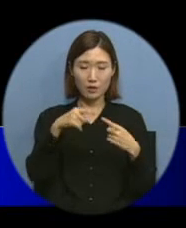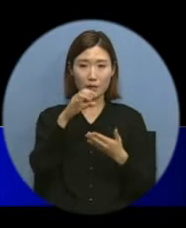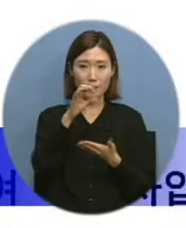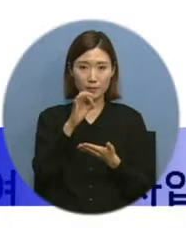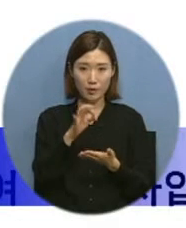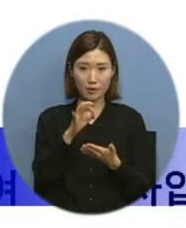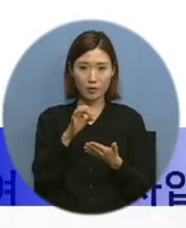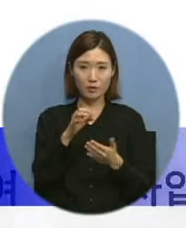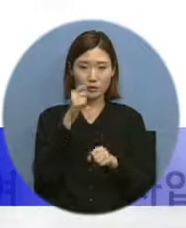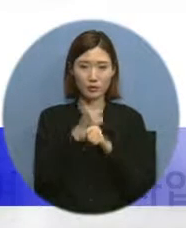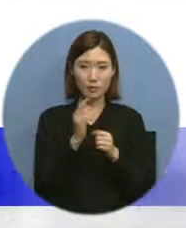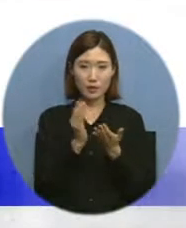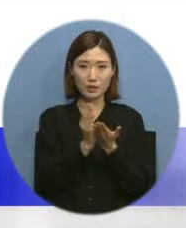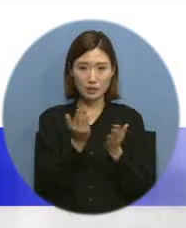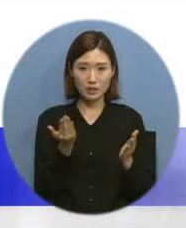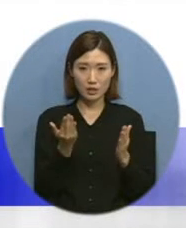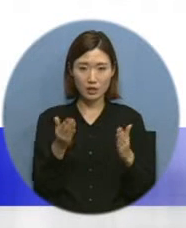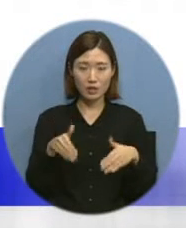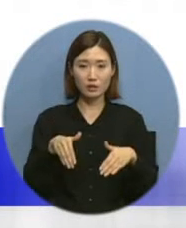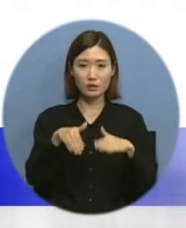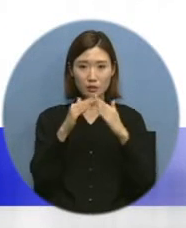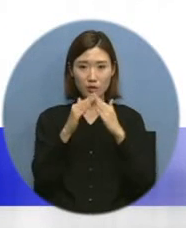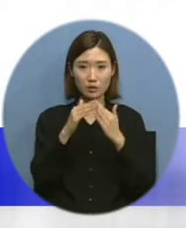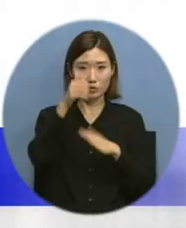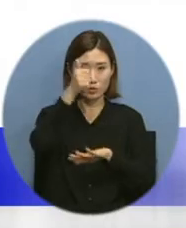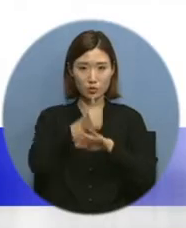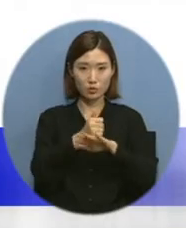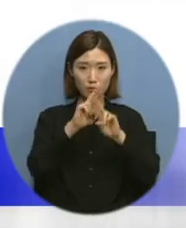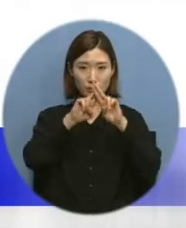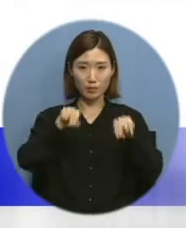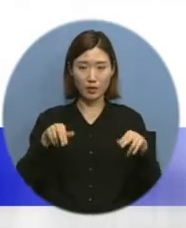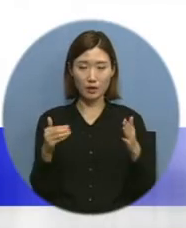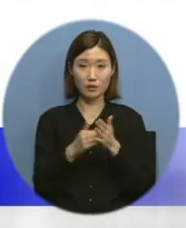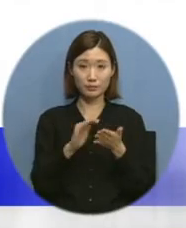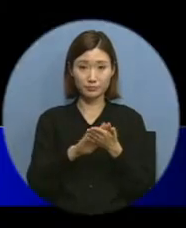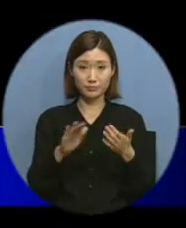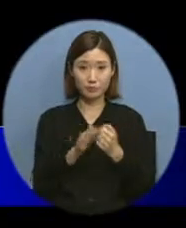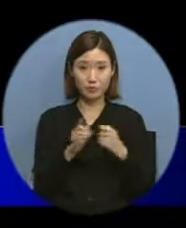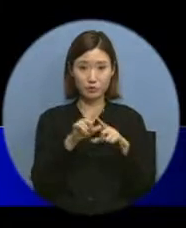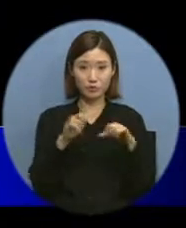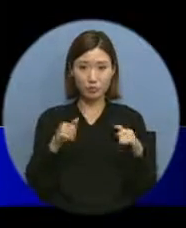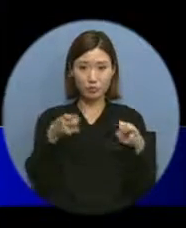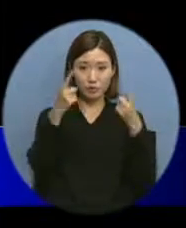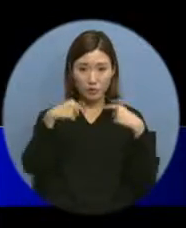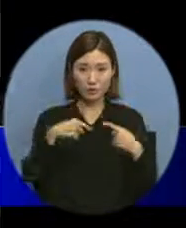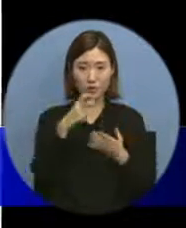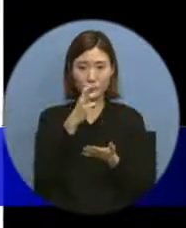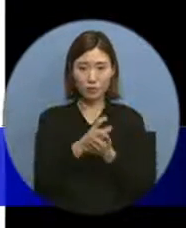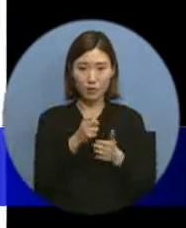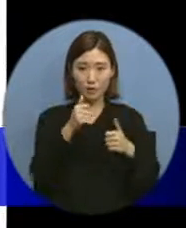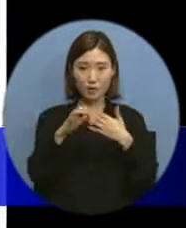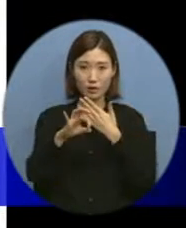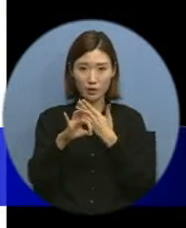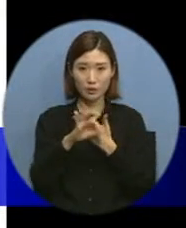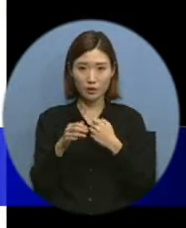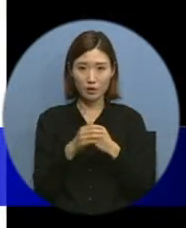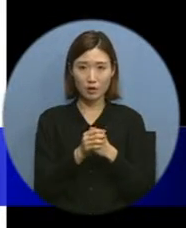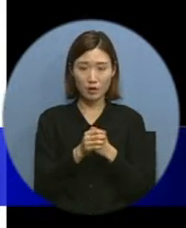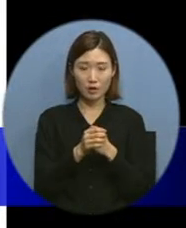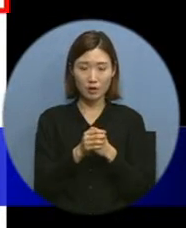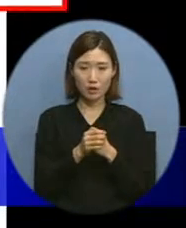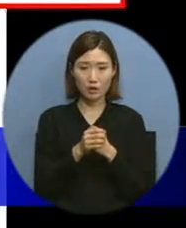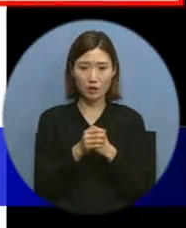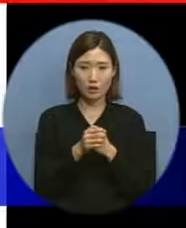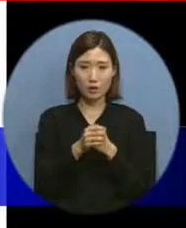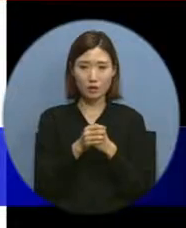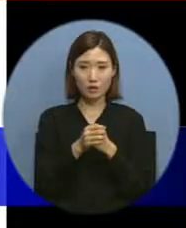않는다며 센터 건립을 최종 무산시켰습니다. 주민참여 예산제 운영 조례에 따르면 단년도 사업만 선정할 수